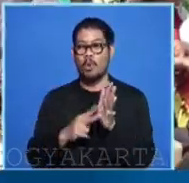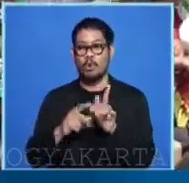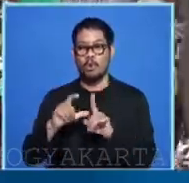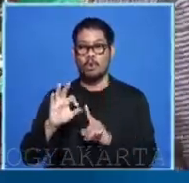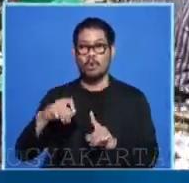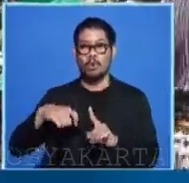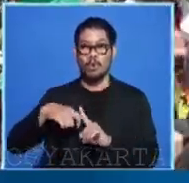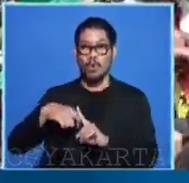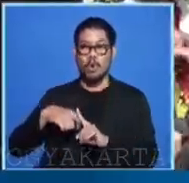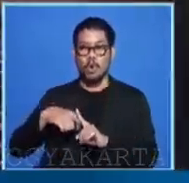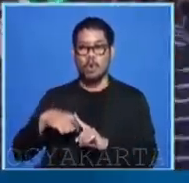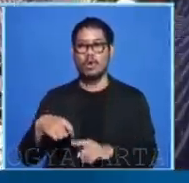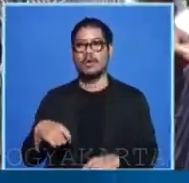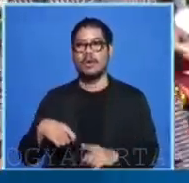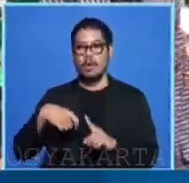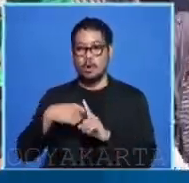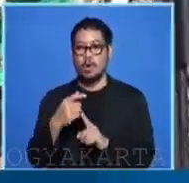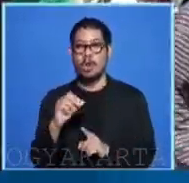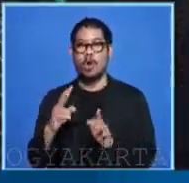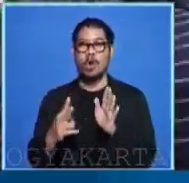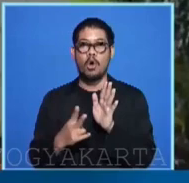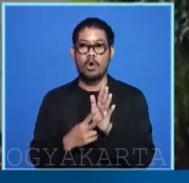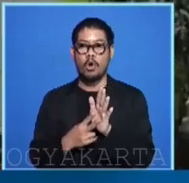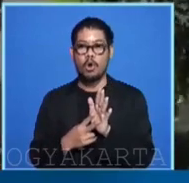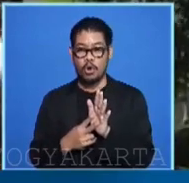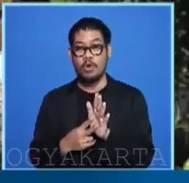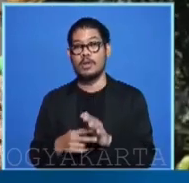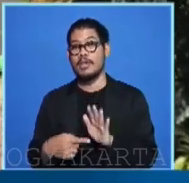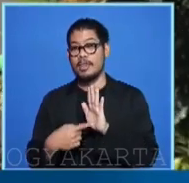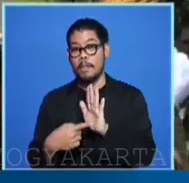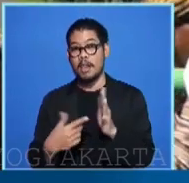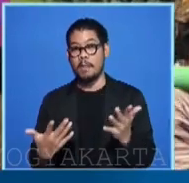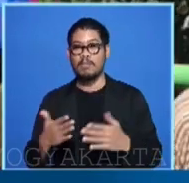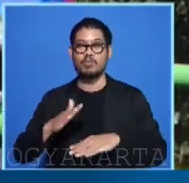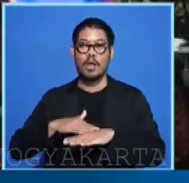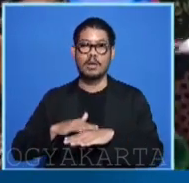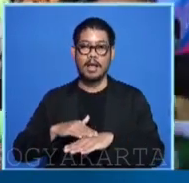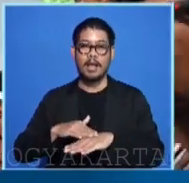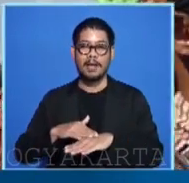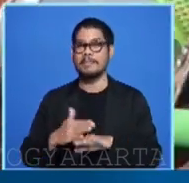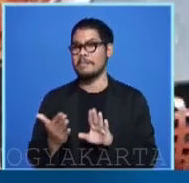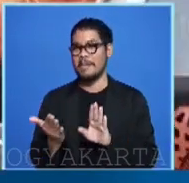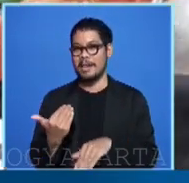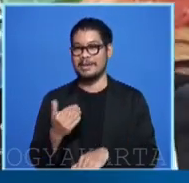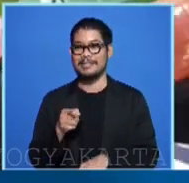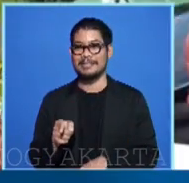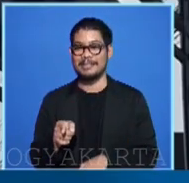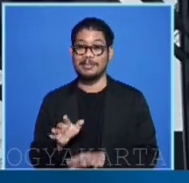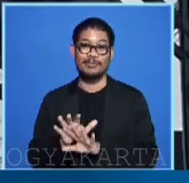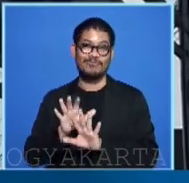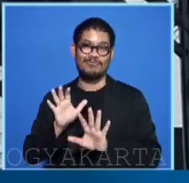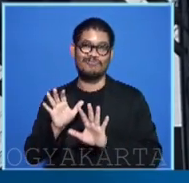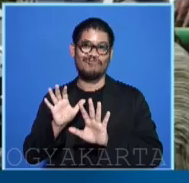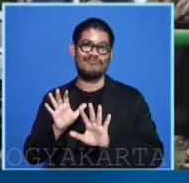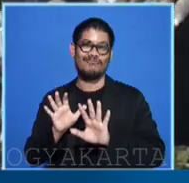Dusun. Kirab dimulai dari SMK Yapemda menuju area persawahan di Dusun Pondok Kulon.